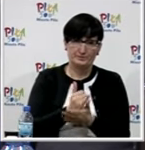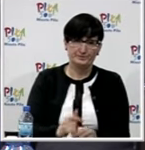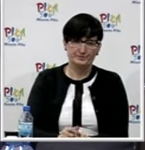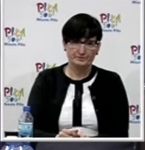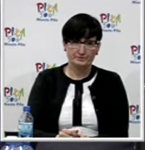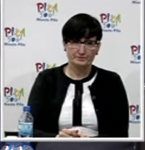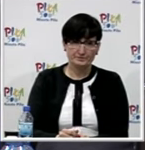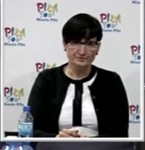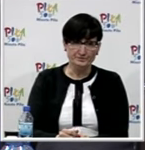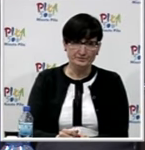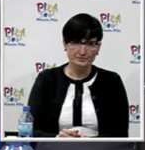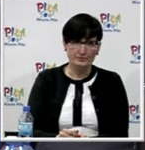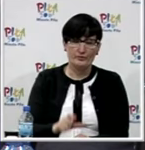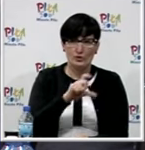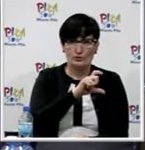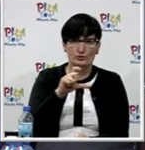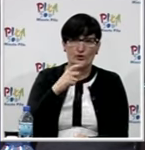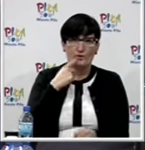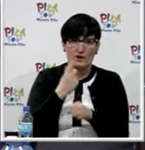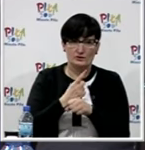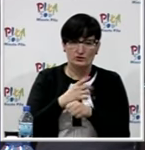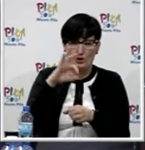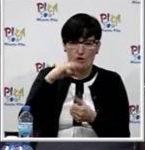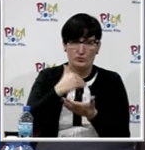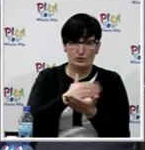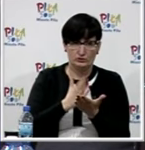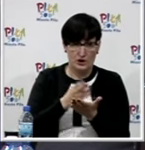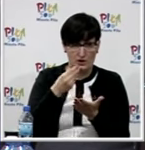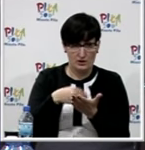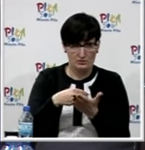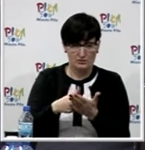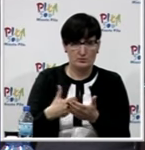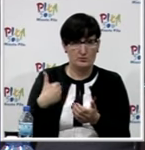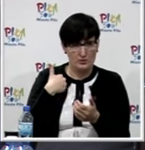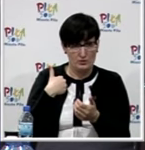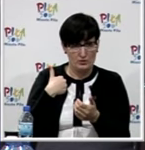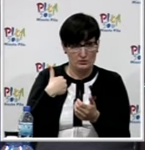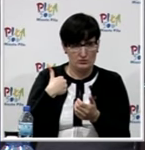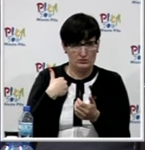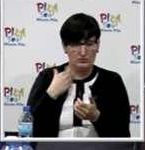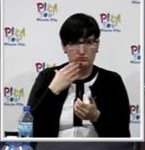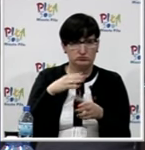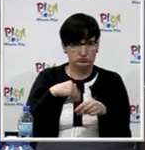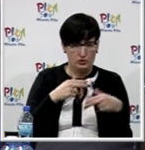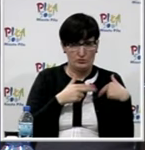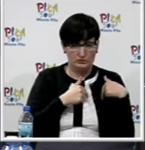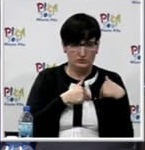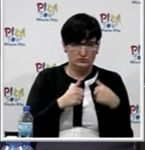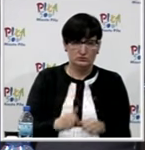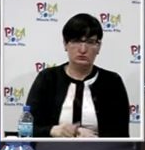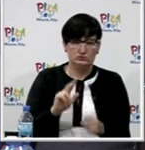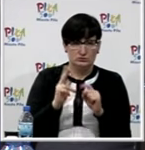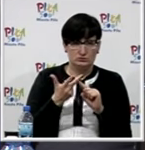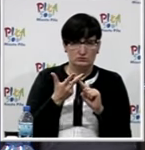czy decyzje o podziale środków podejmowane były komisyjnie? I po trzecie,